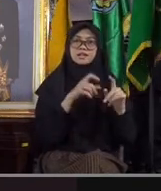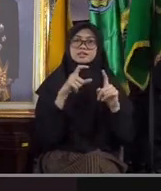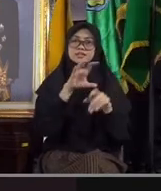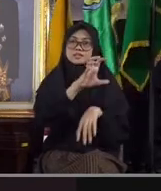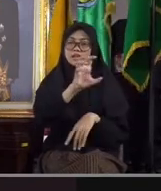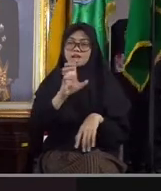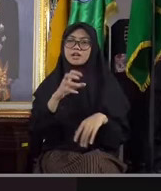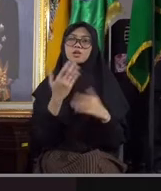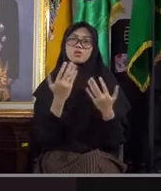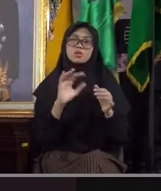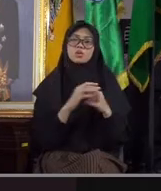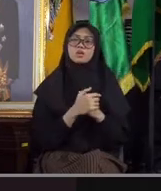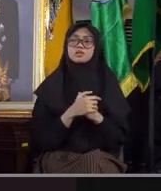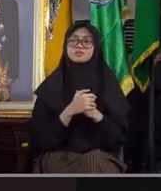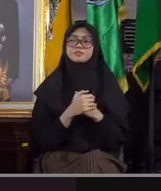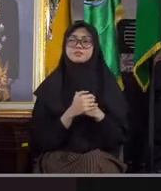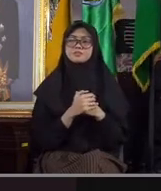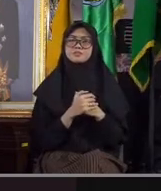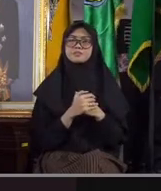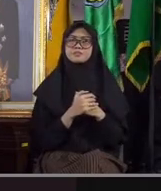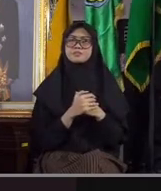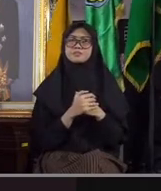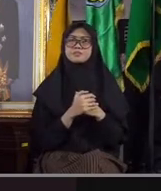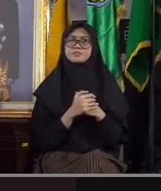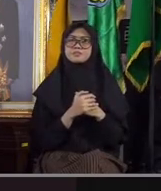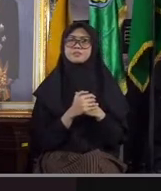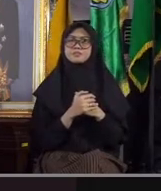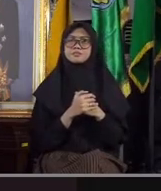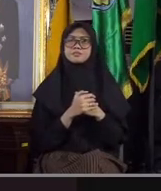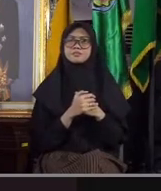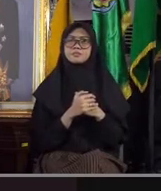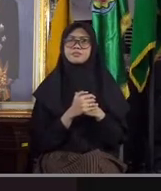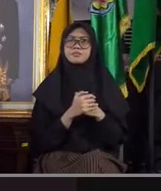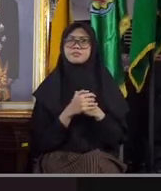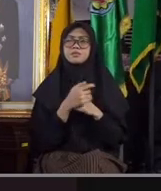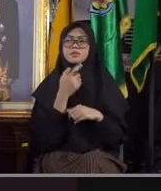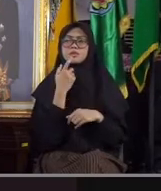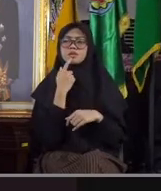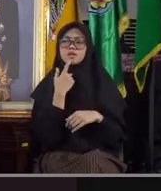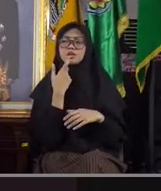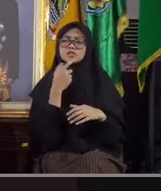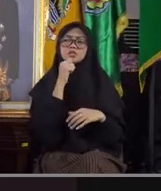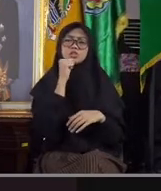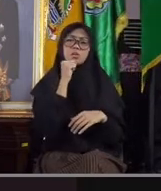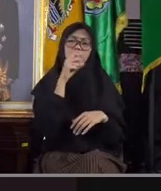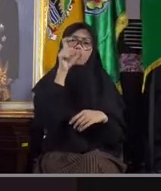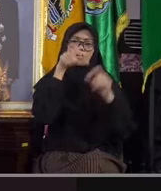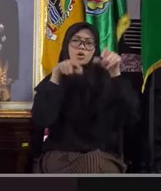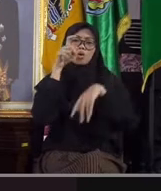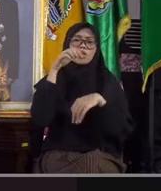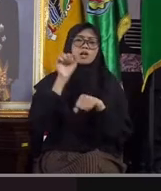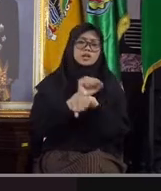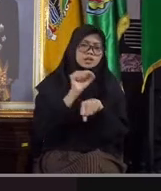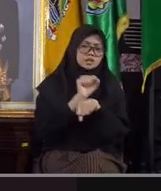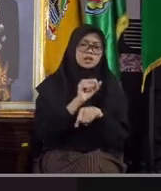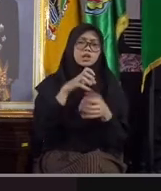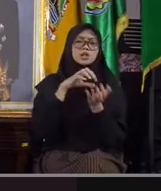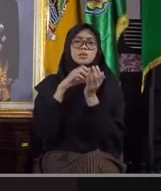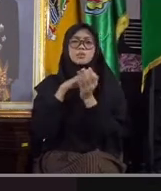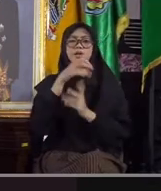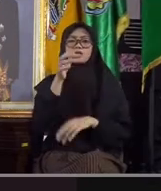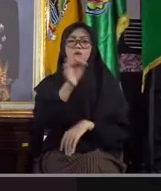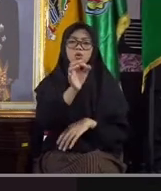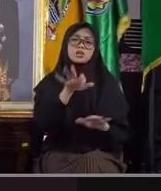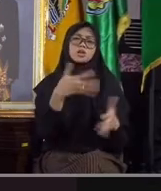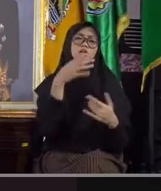bahwa fisiknya juga penting, tetapi kemudian mengidentifikasi aktor-aktornya, baik di desa maupun di kota, kampung